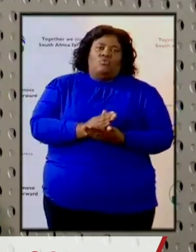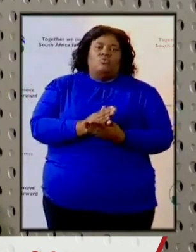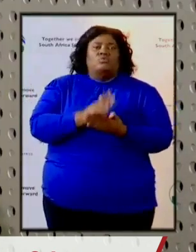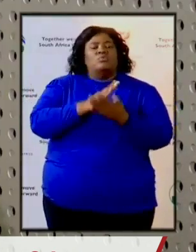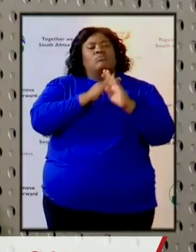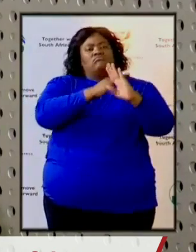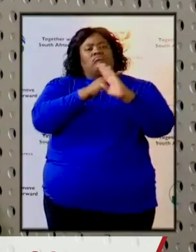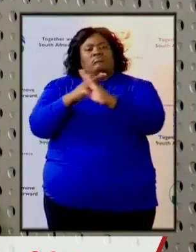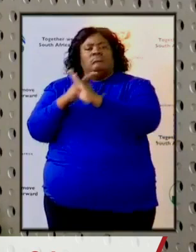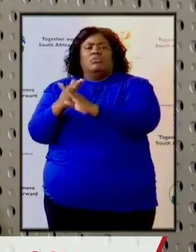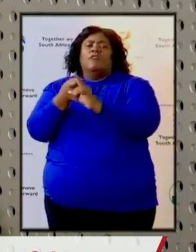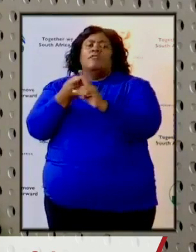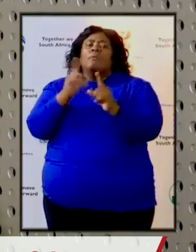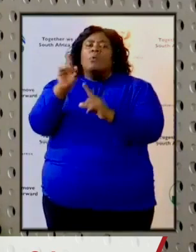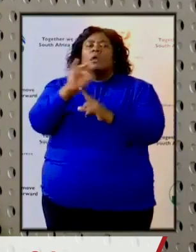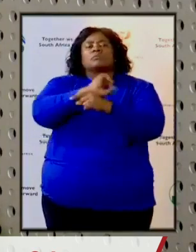Angibongeke kakhulu ukuthi